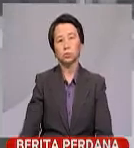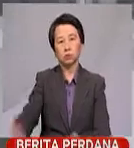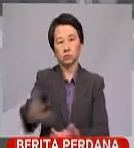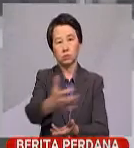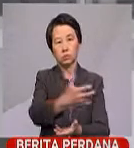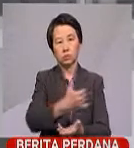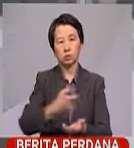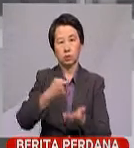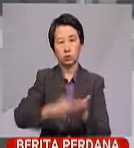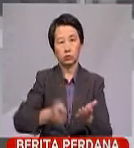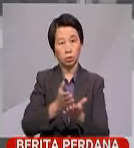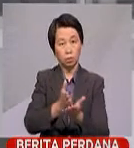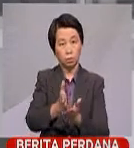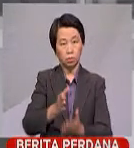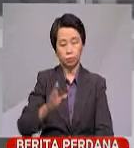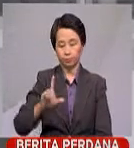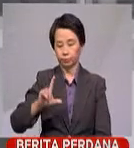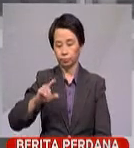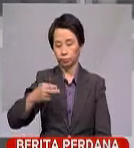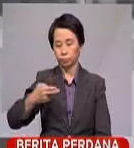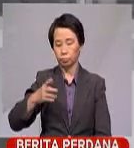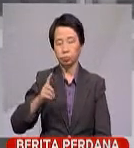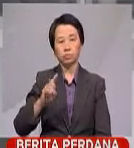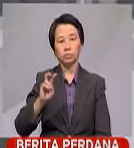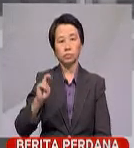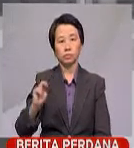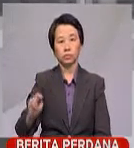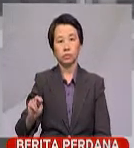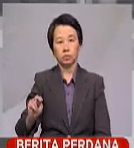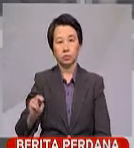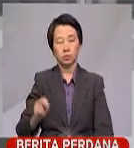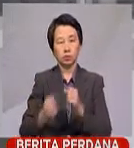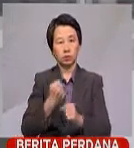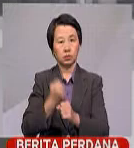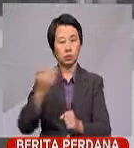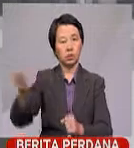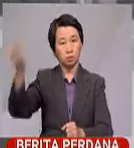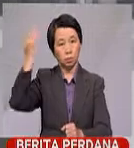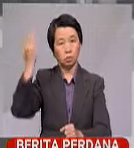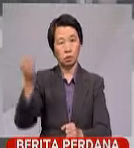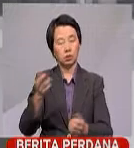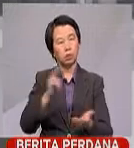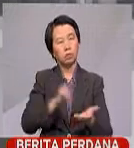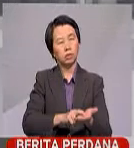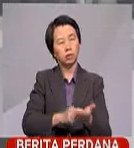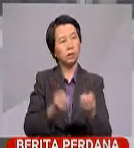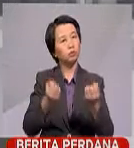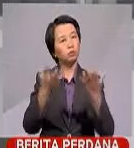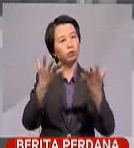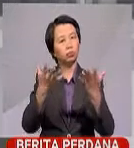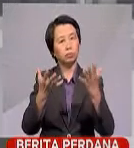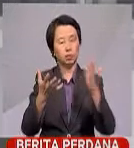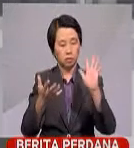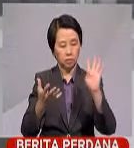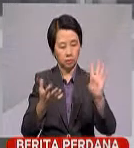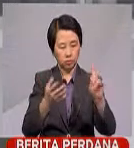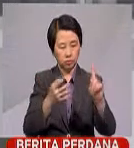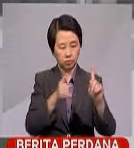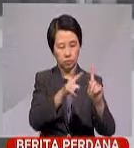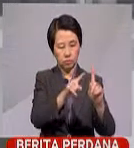Kutipan kasar cukai langsung oleh Lembaga Hasil Dalam Negeri Malaysia LHDNM tahun lalu merekodkan jumlah